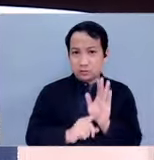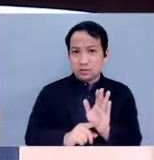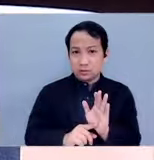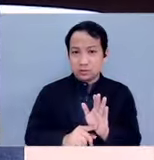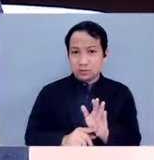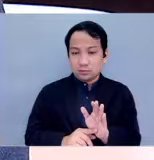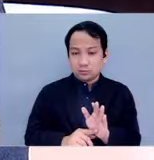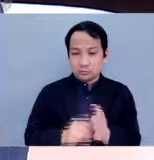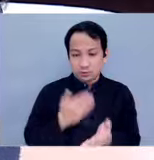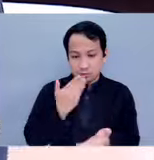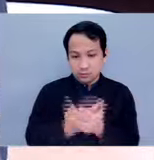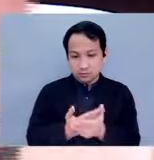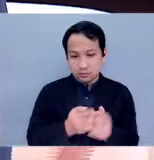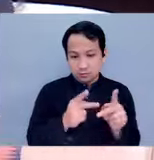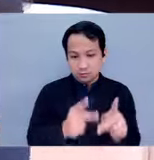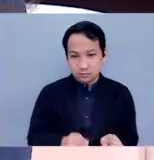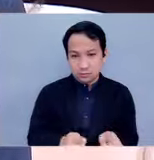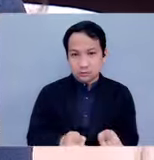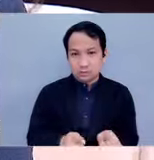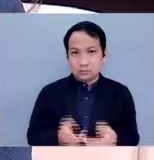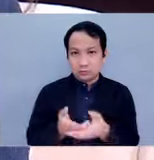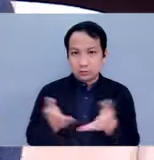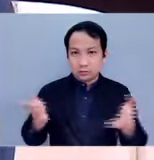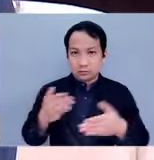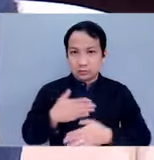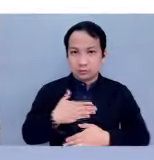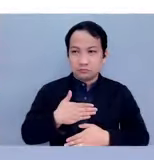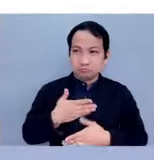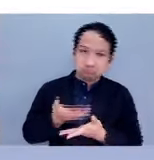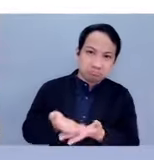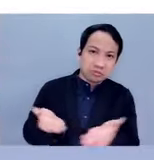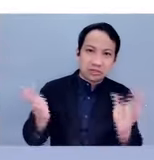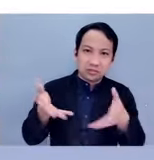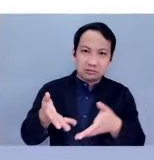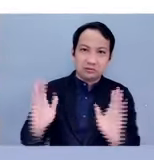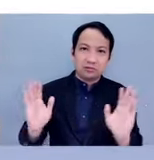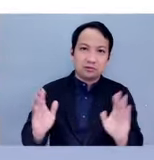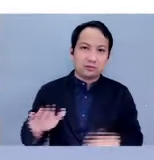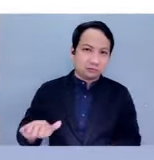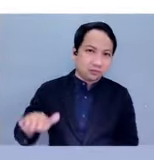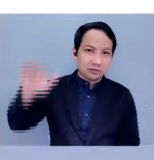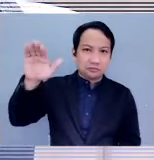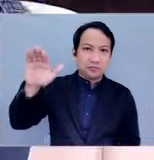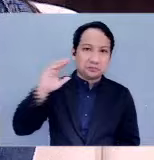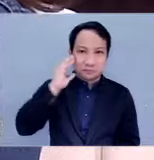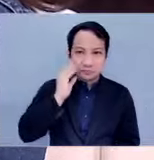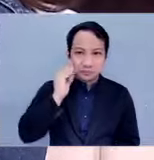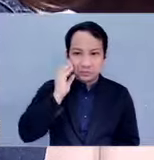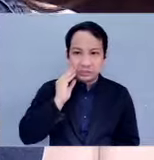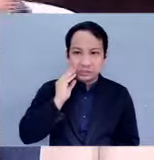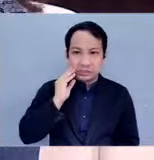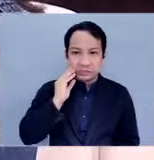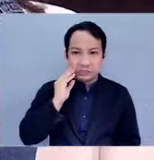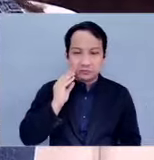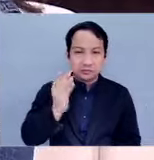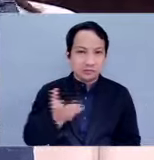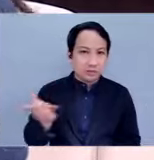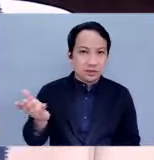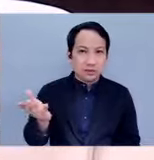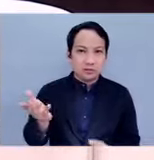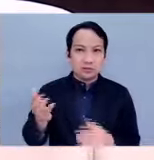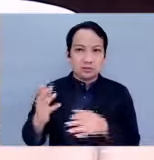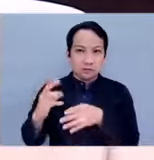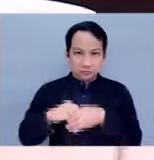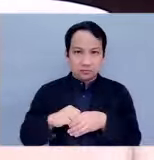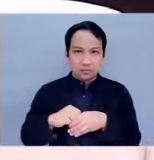mabuting tao ay kapag napagbigyan mo silang lahat, dun ka pinalaki, ganun ang sense mo of belongingness,